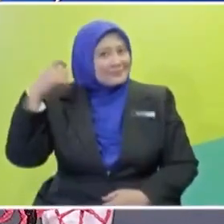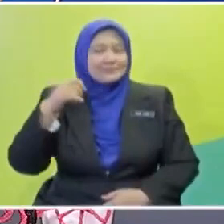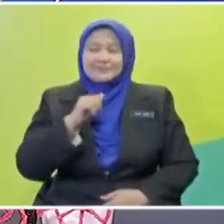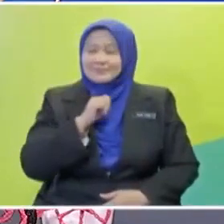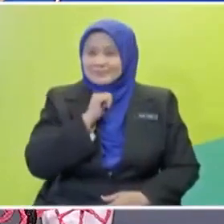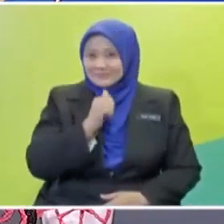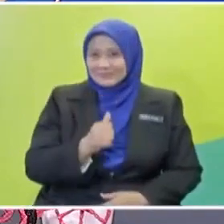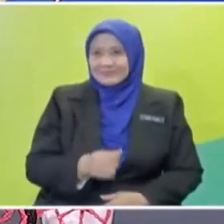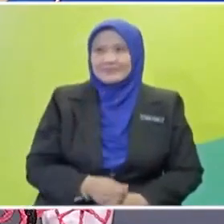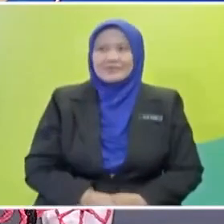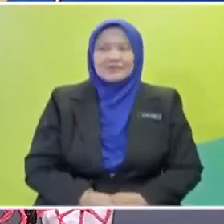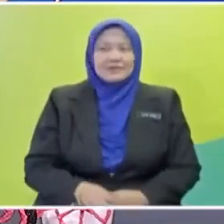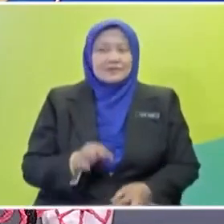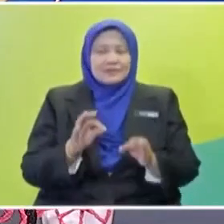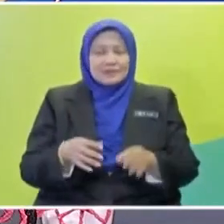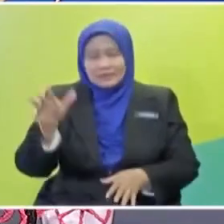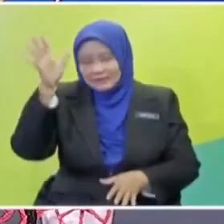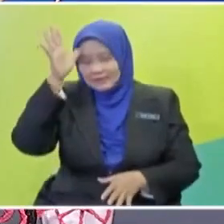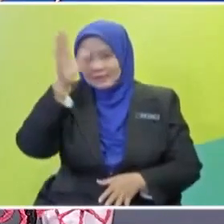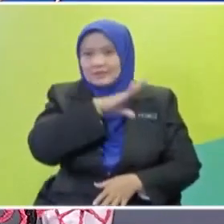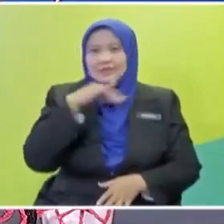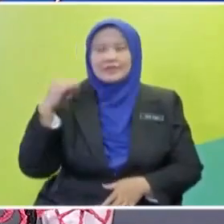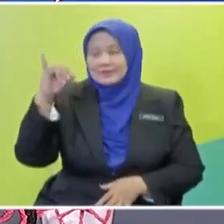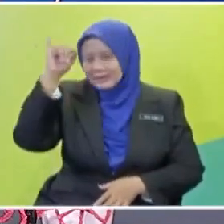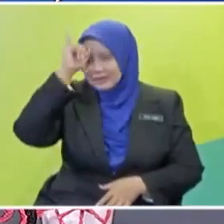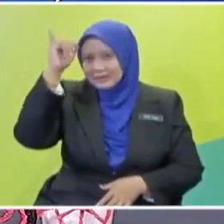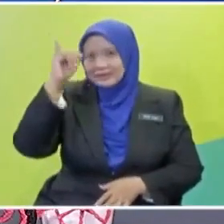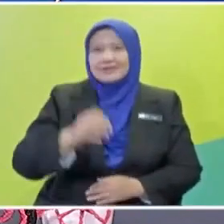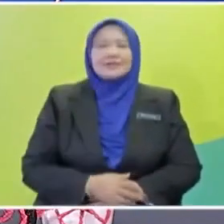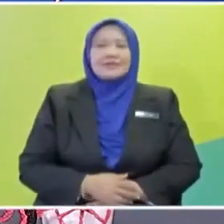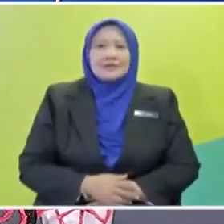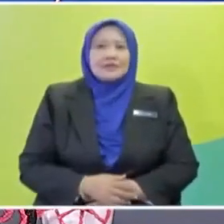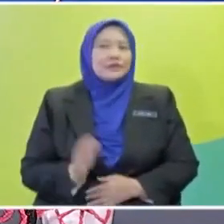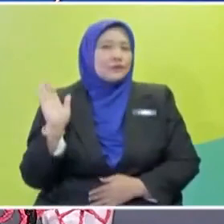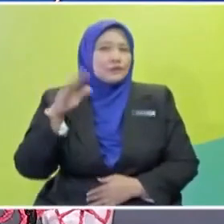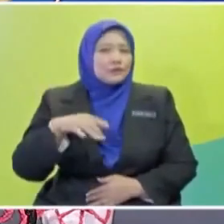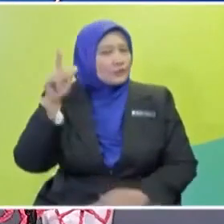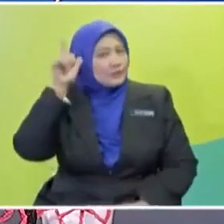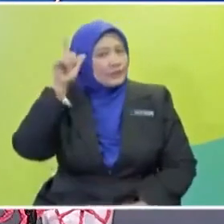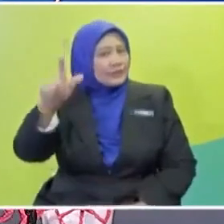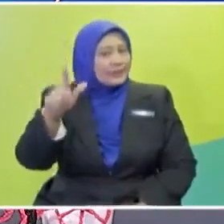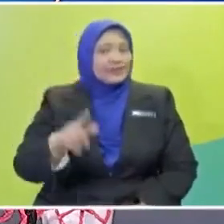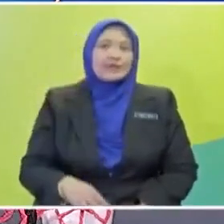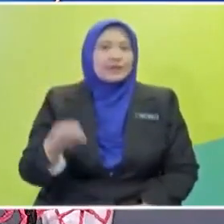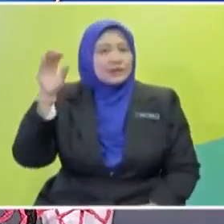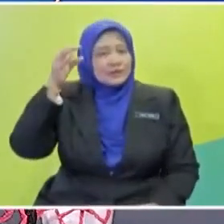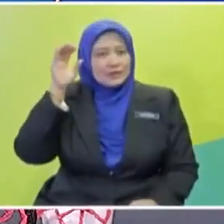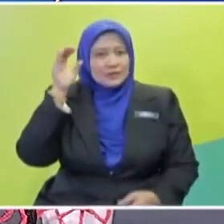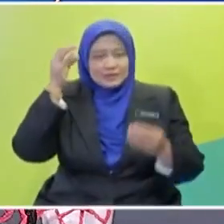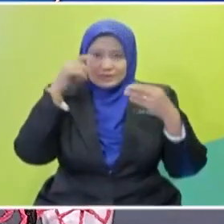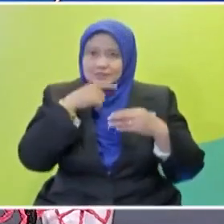pasal reka bentuk ni, mesti fikir kreativiti dan inovasi. Nak tahu lebih lanjut? Jom kita saksikan dulu profil guru kita pada hari